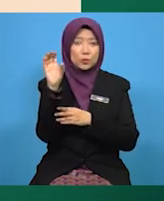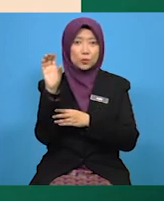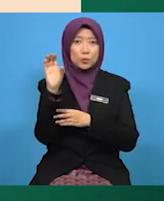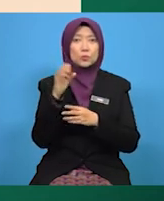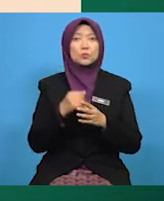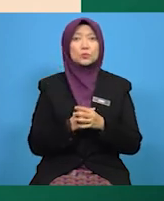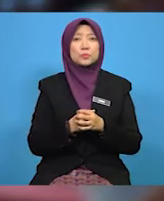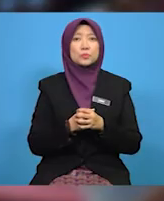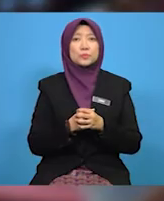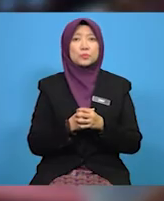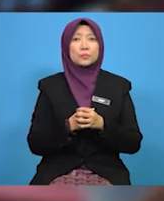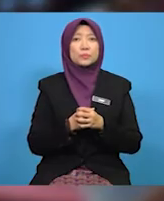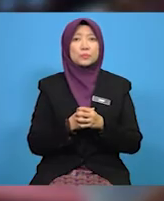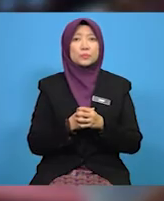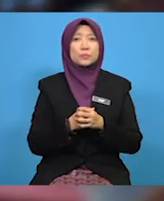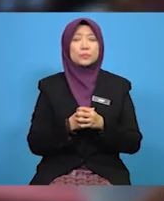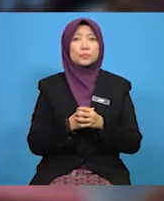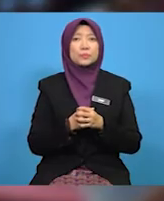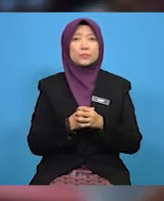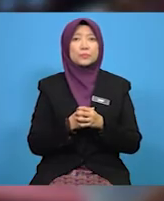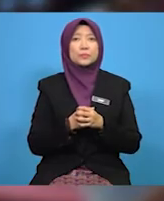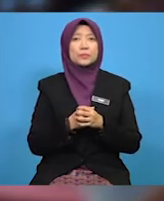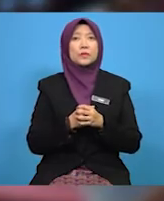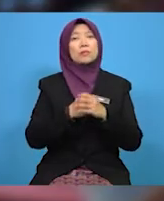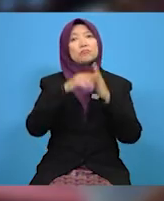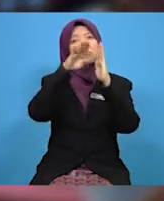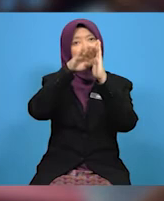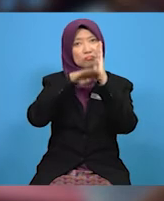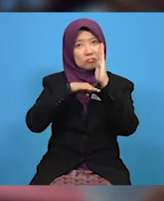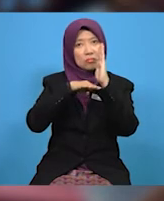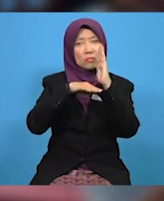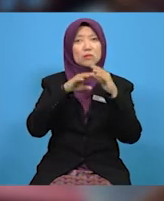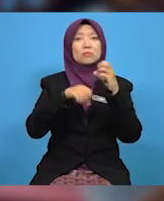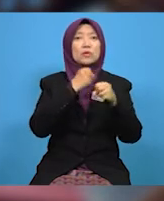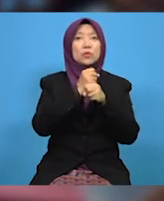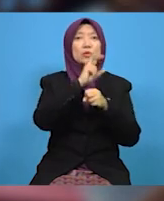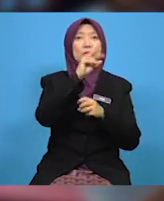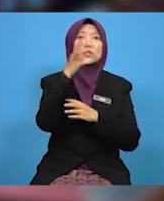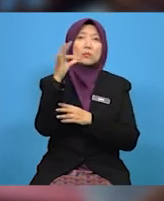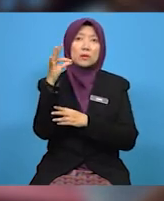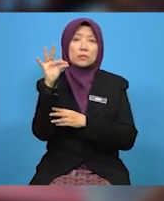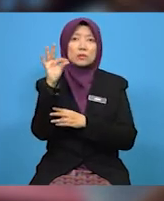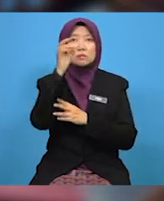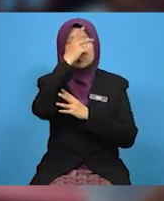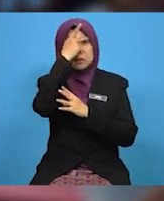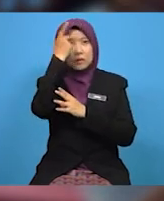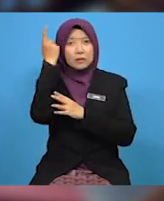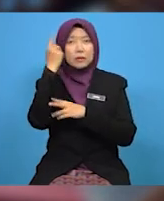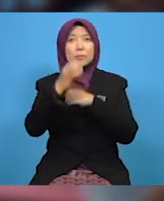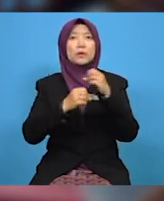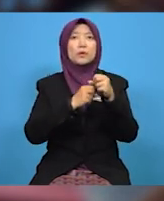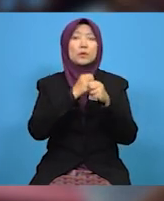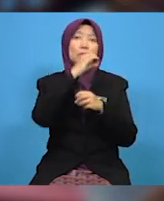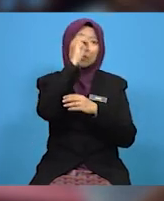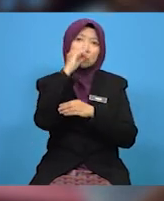100. Didapati bahawa peranannya semakin berkurang pada tahun 2019 kerana